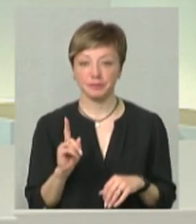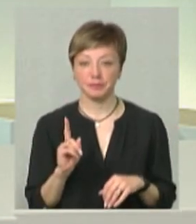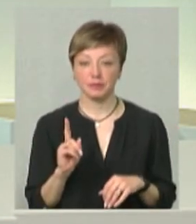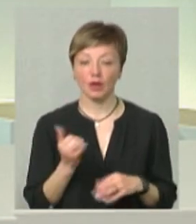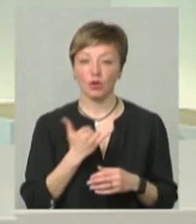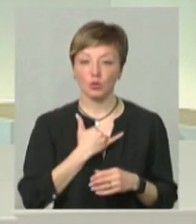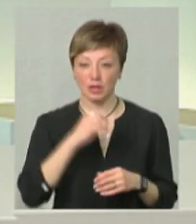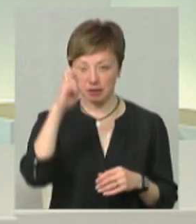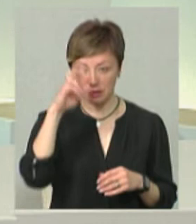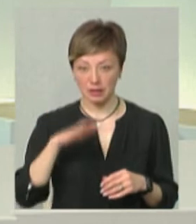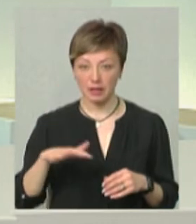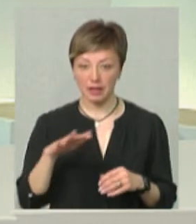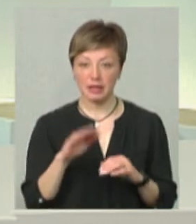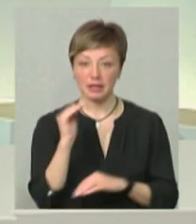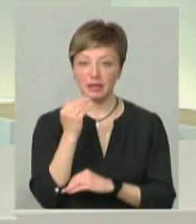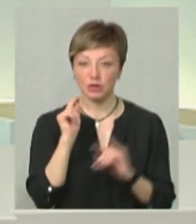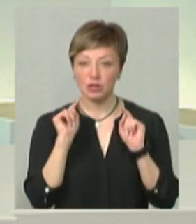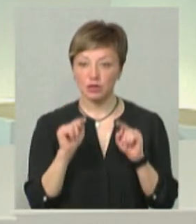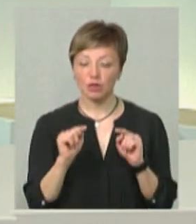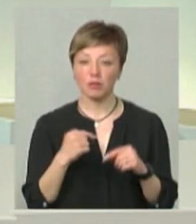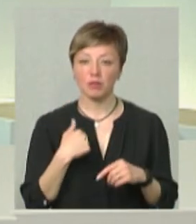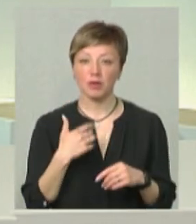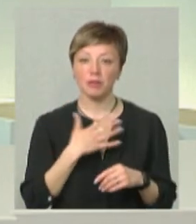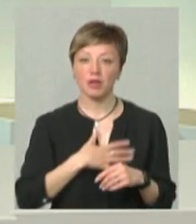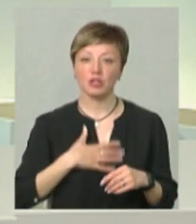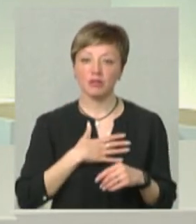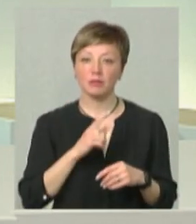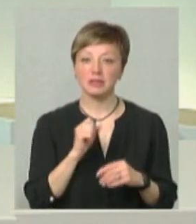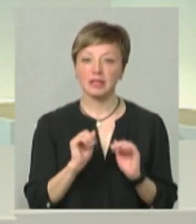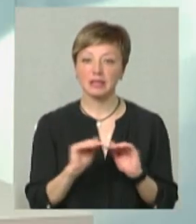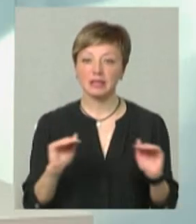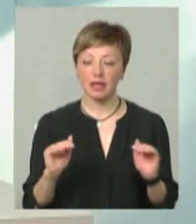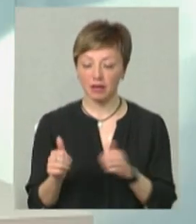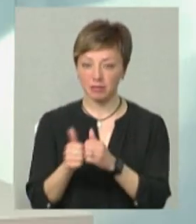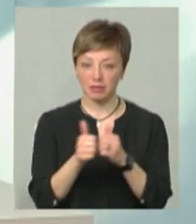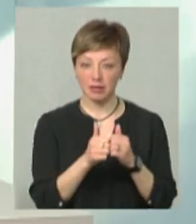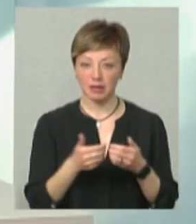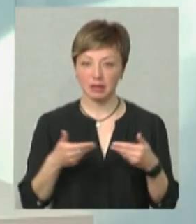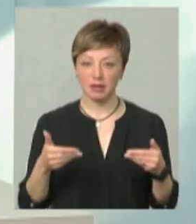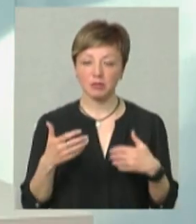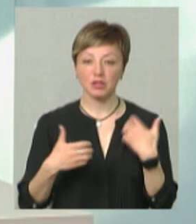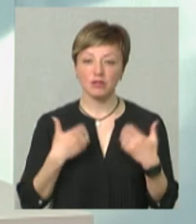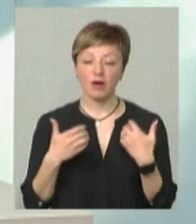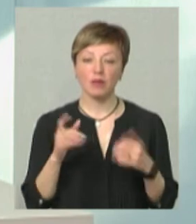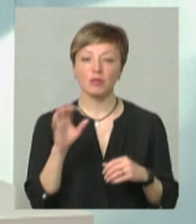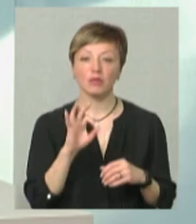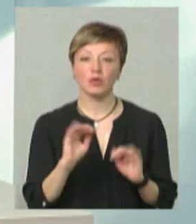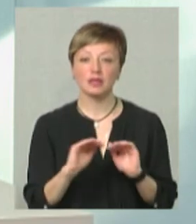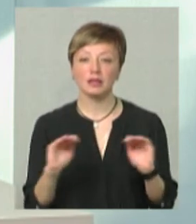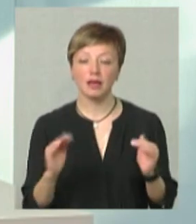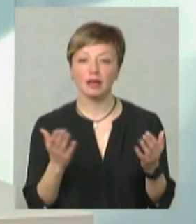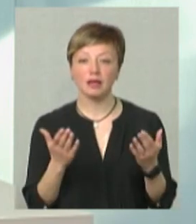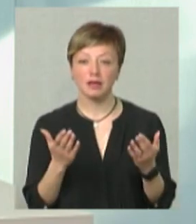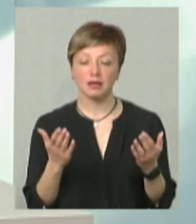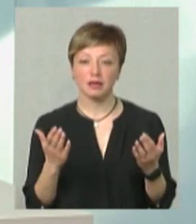у нас країна дітоцентрована. Ми переживаємо за тих дітей, які є навколо нас. Ми переживаємо за тих дітей, які,